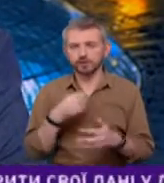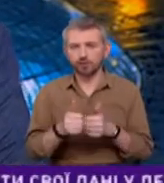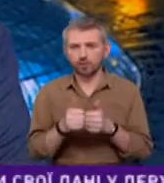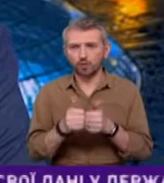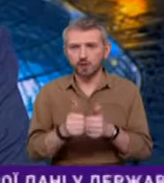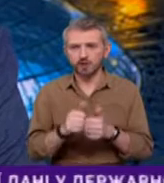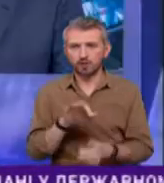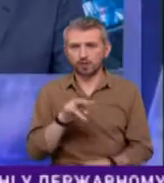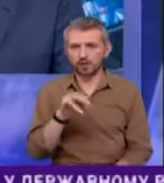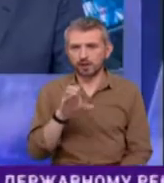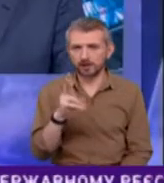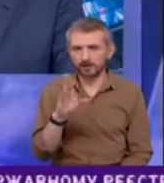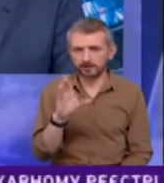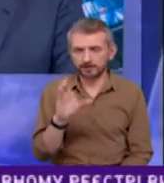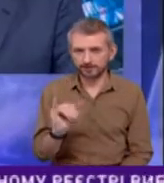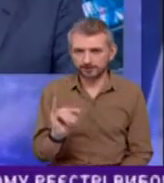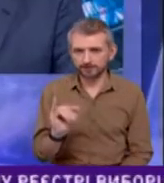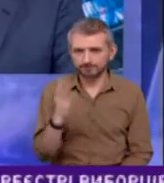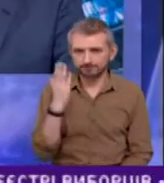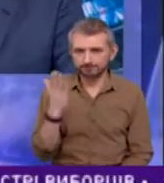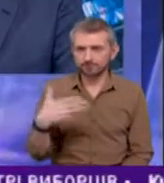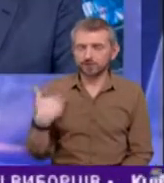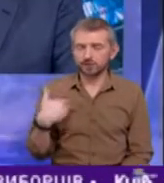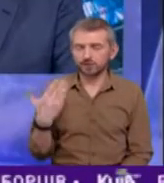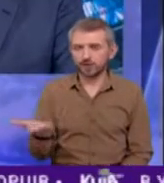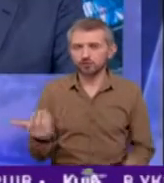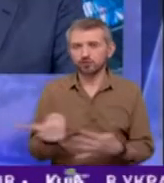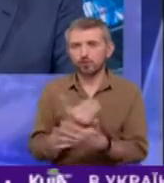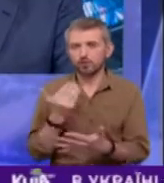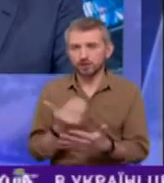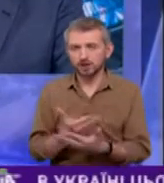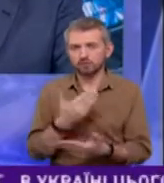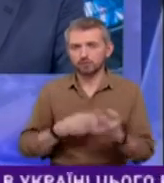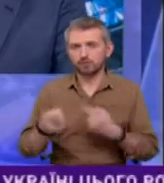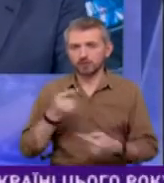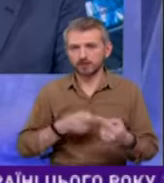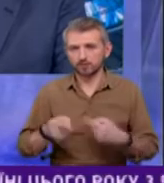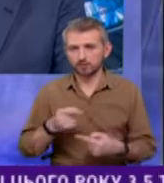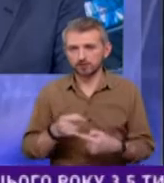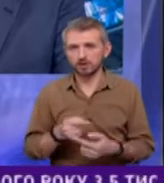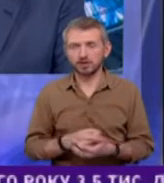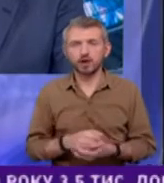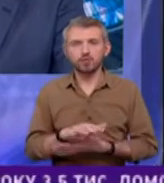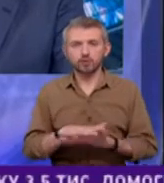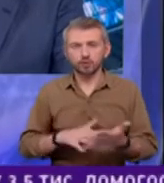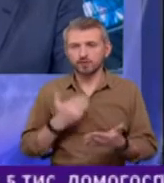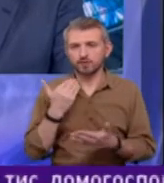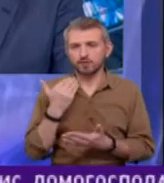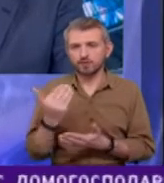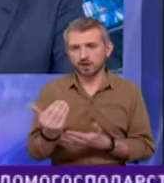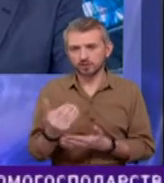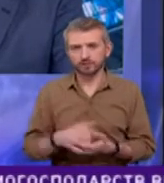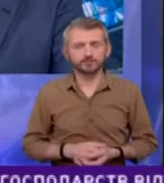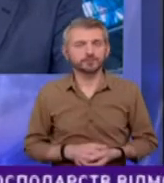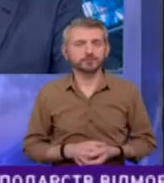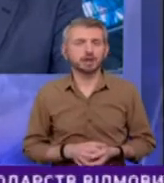колезі Олексію Кіпкалу. Пане Олексе, добрий вечір. Новини. І ми повернемося якраз продовжити вашу вже.